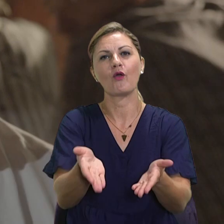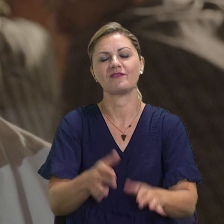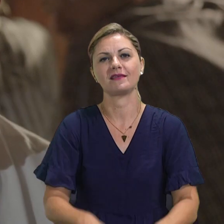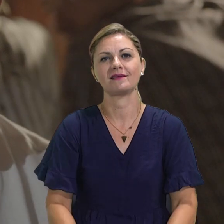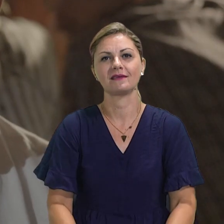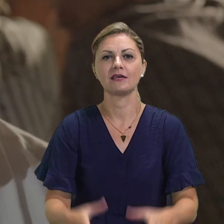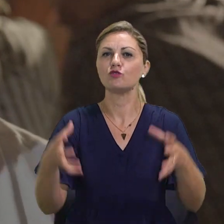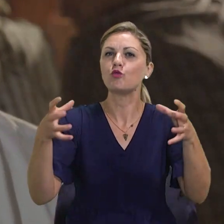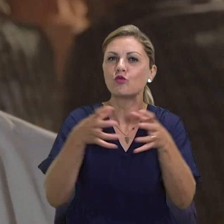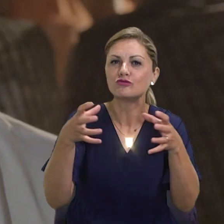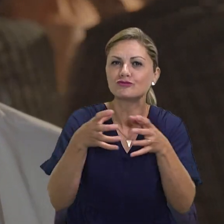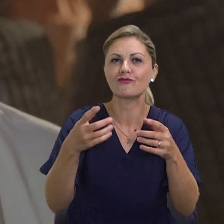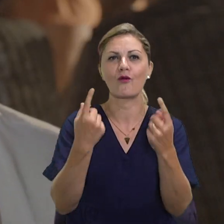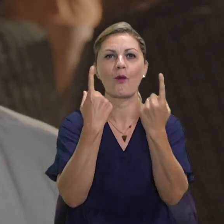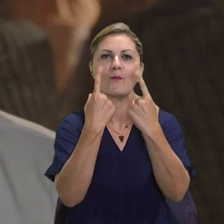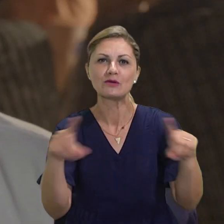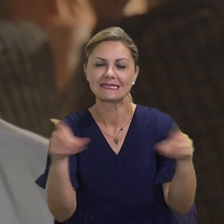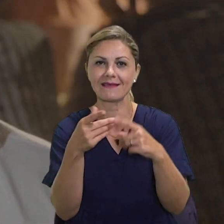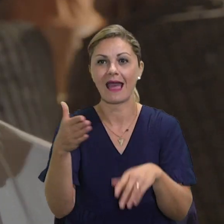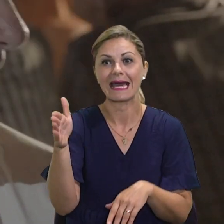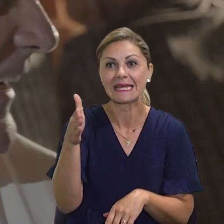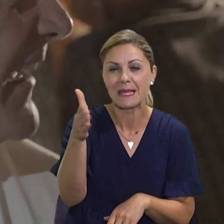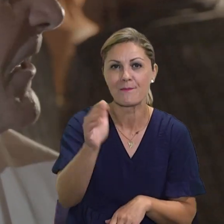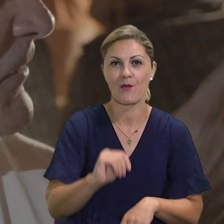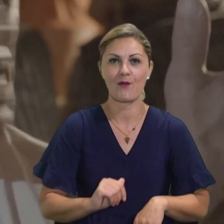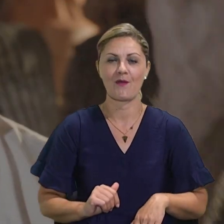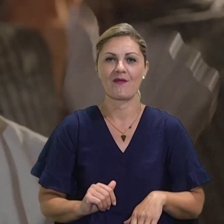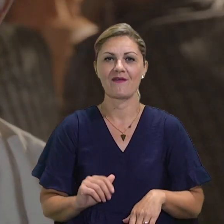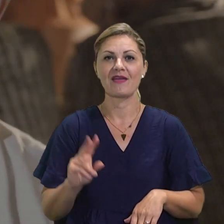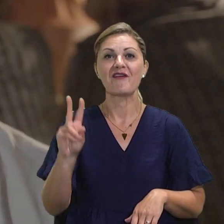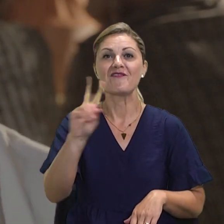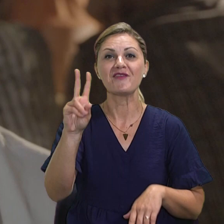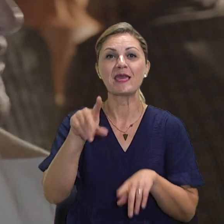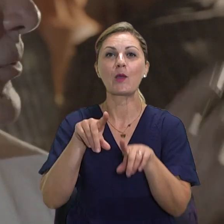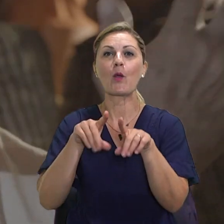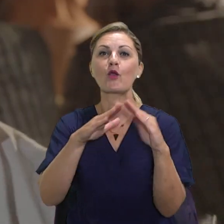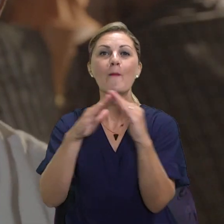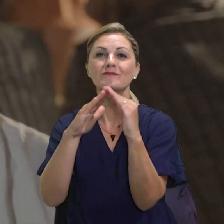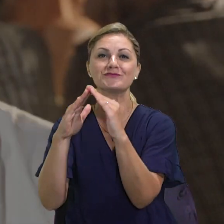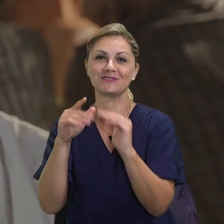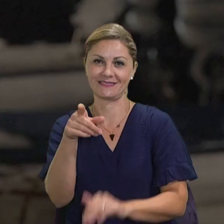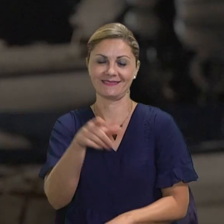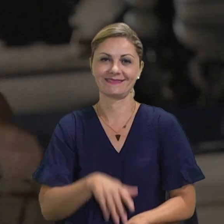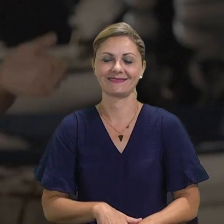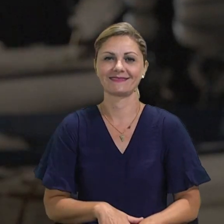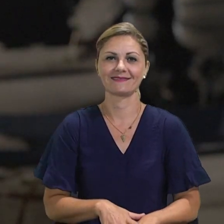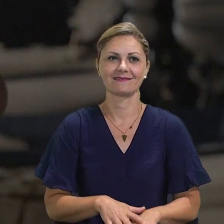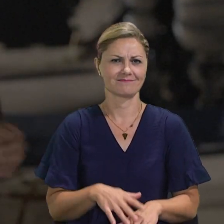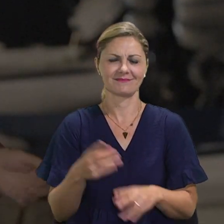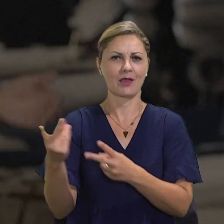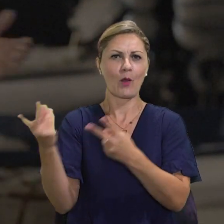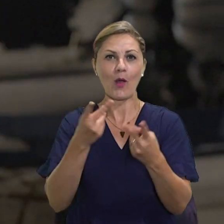fešti? Pa sve, društvo, muzika, riba, vinko, veseli, susjed, sve. Čuli